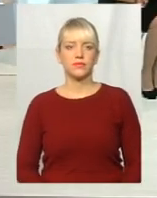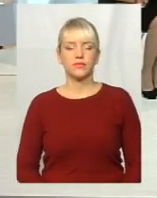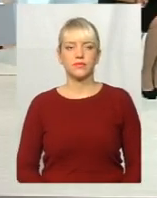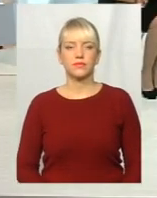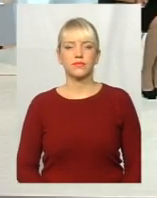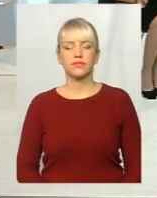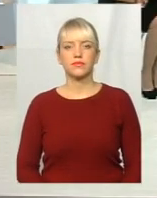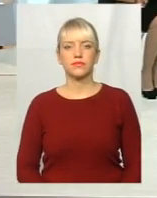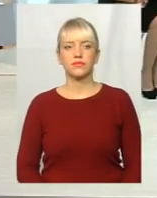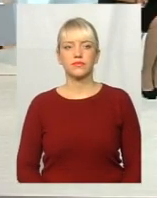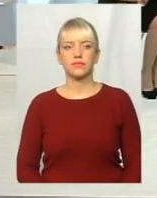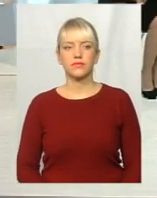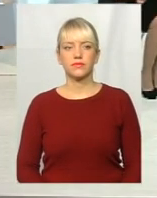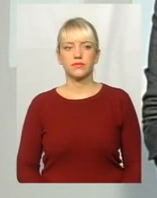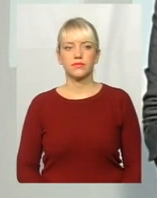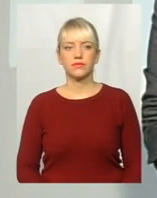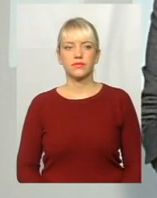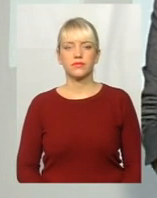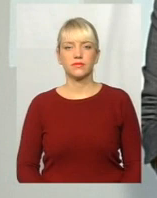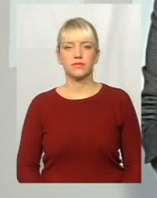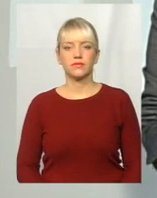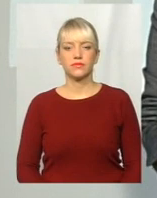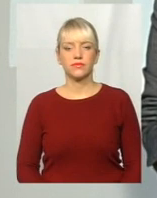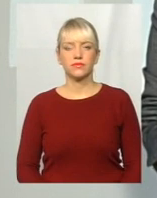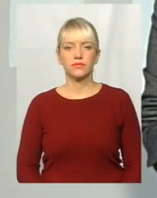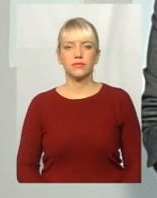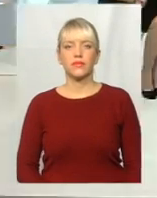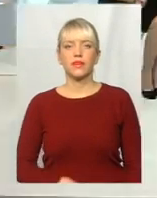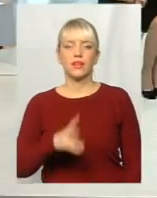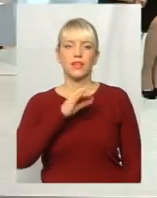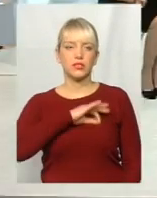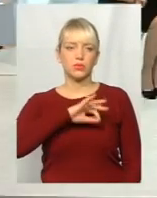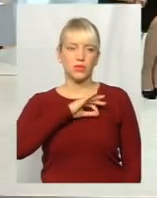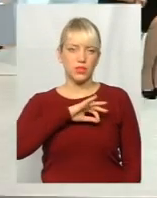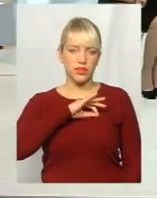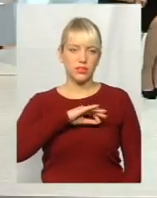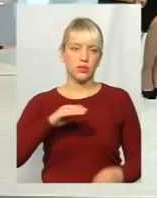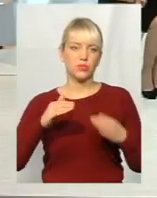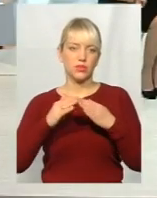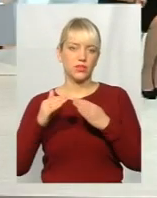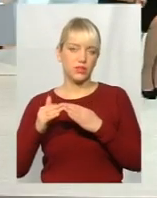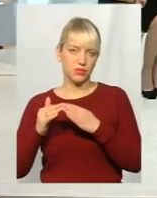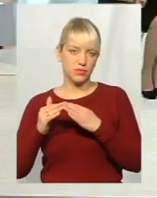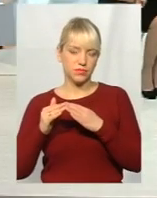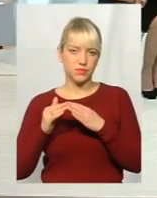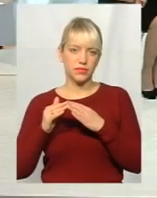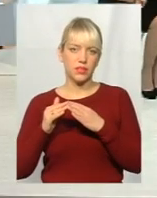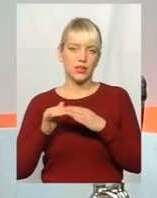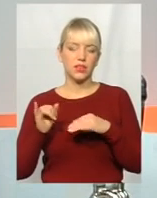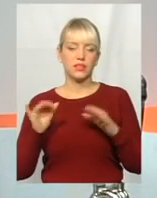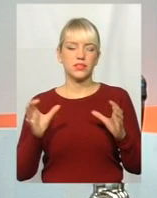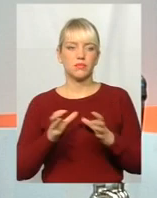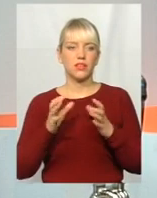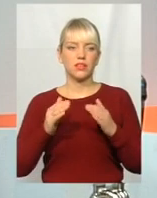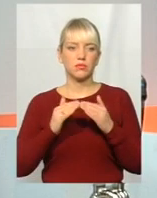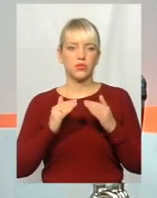Ну, дозвольте, так, значить, так, експлуатація будинків і зберігання